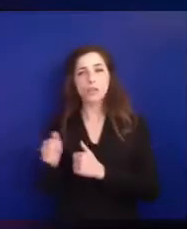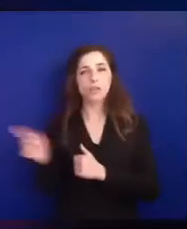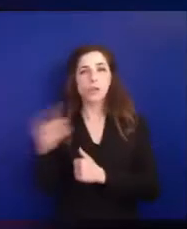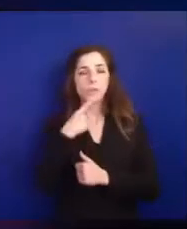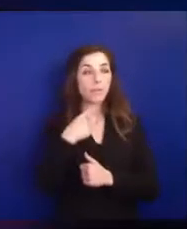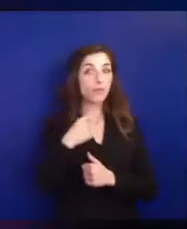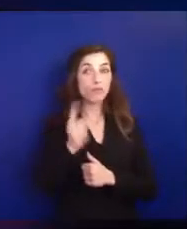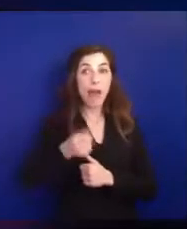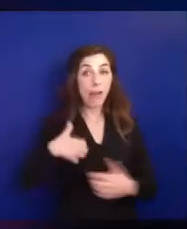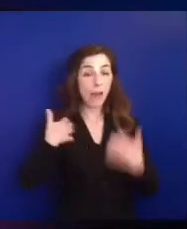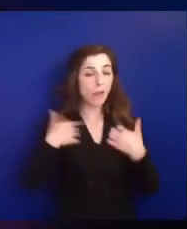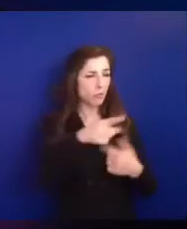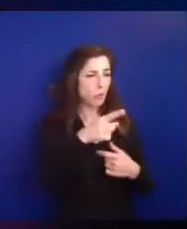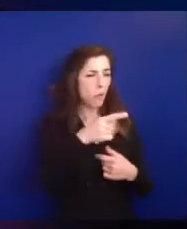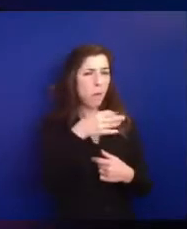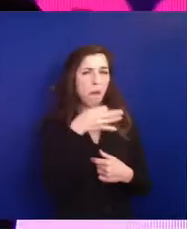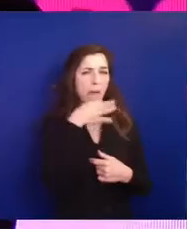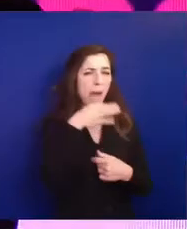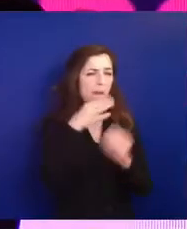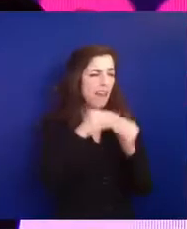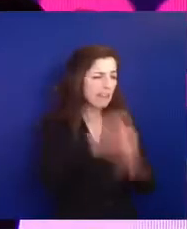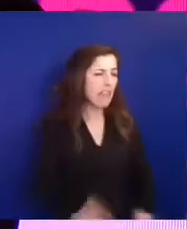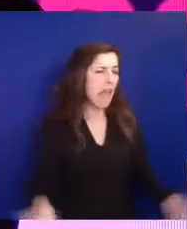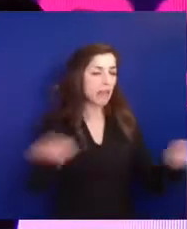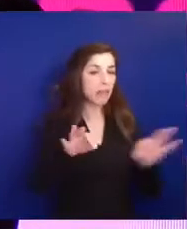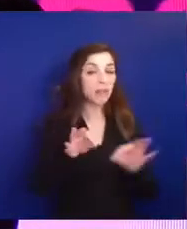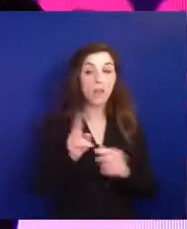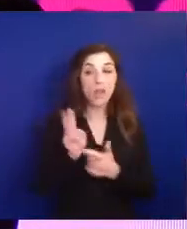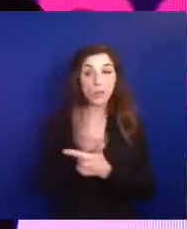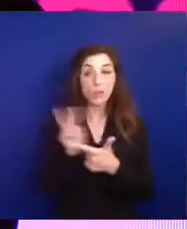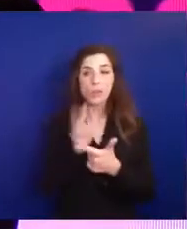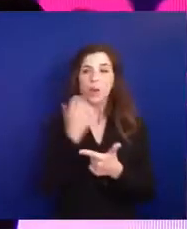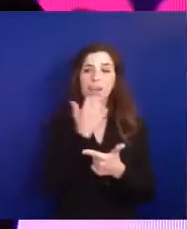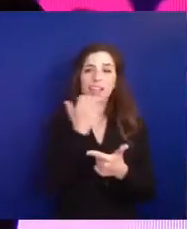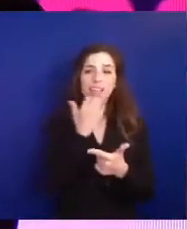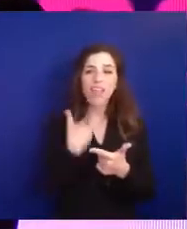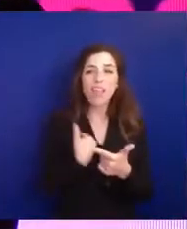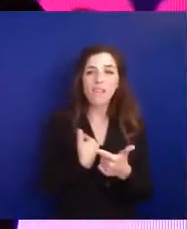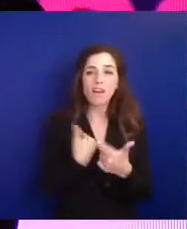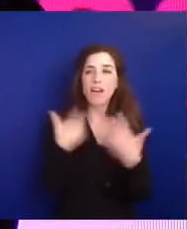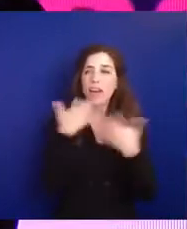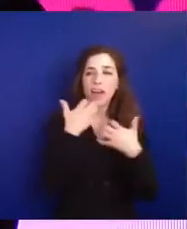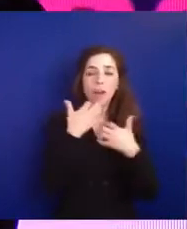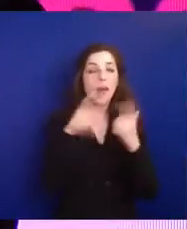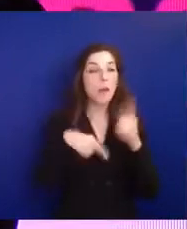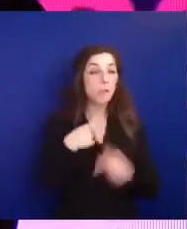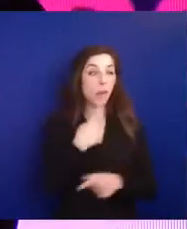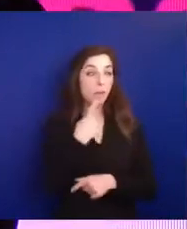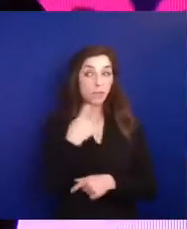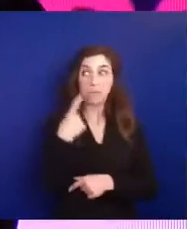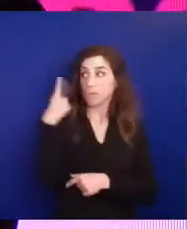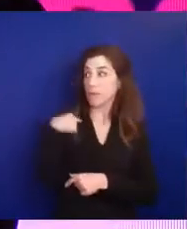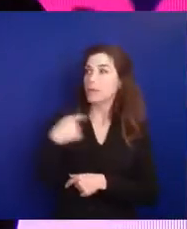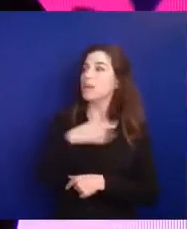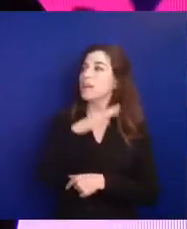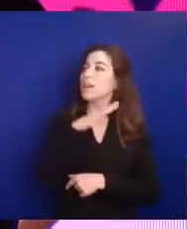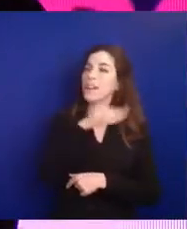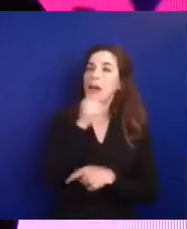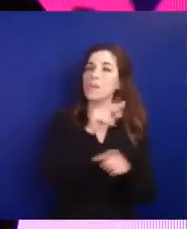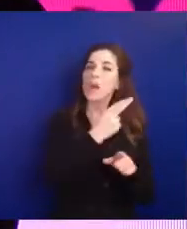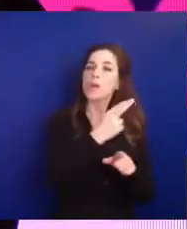niente lui angelo ridevano di me subito dopo mi dissero di chiamare rosaria gianni diceva